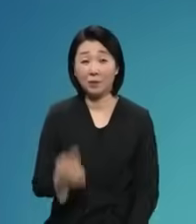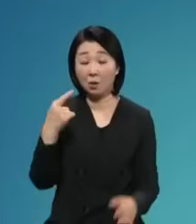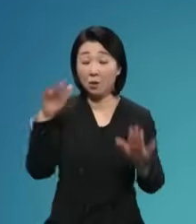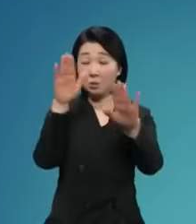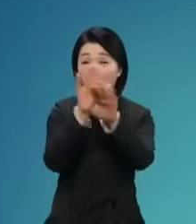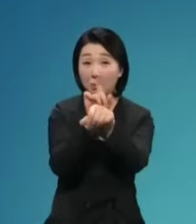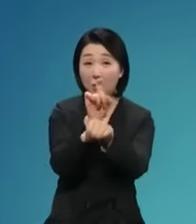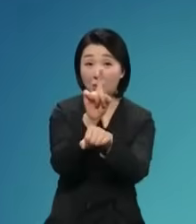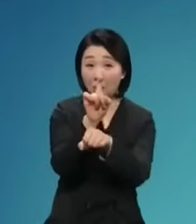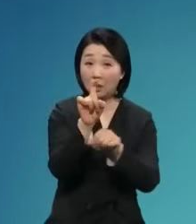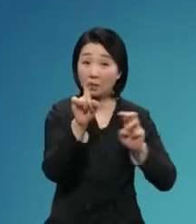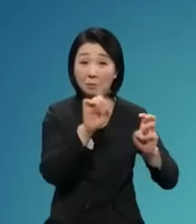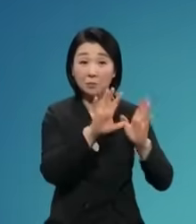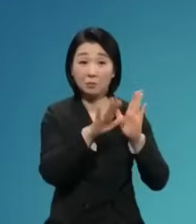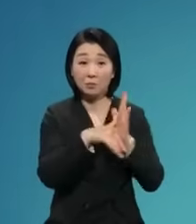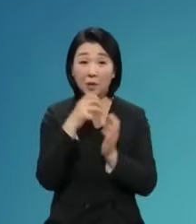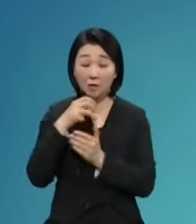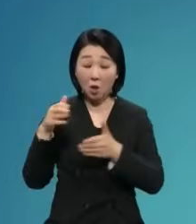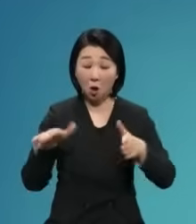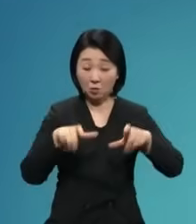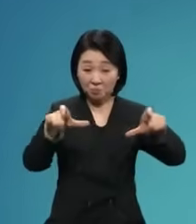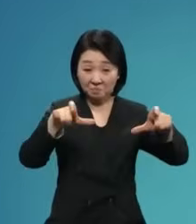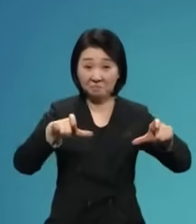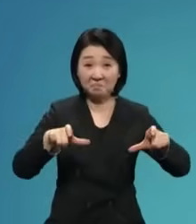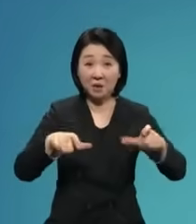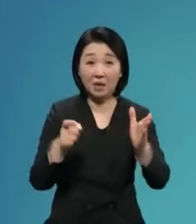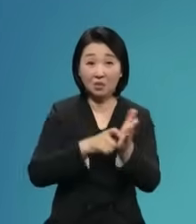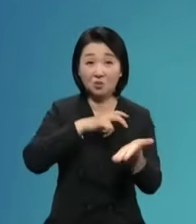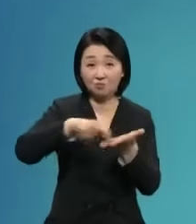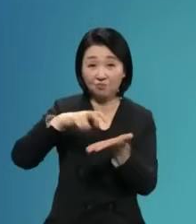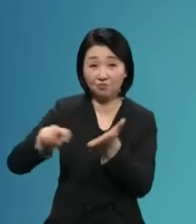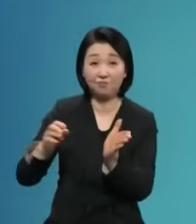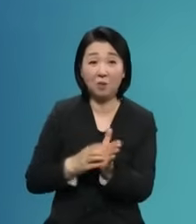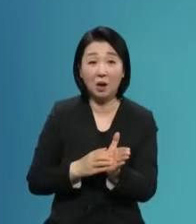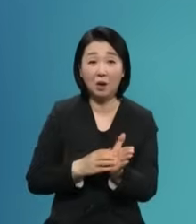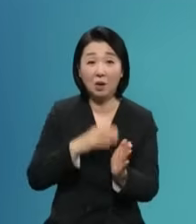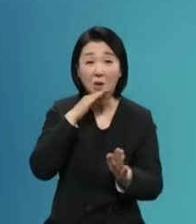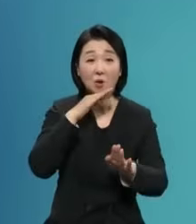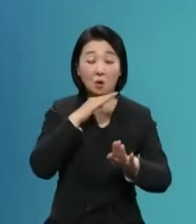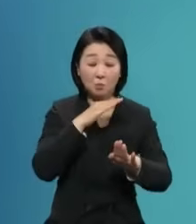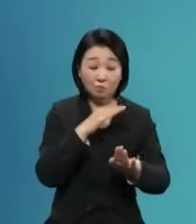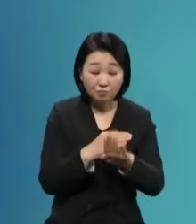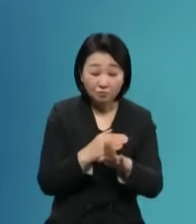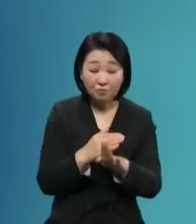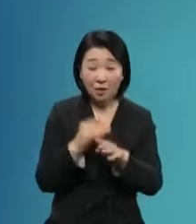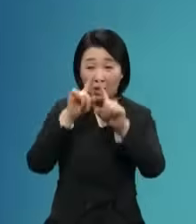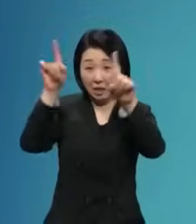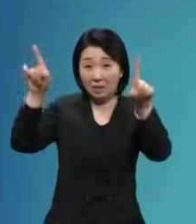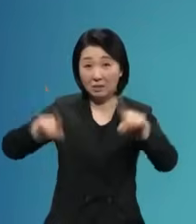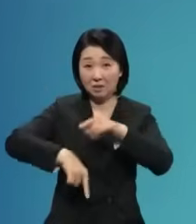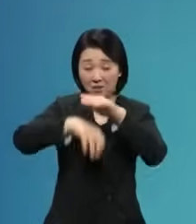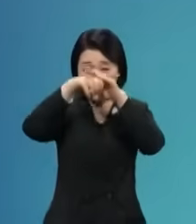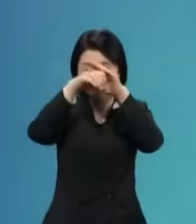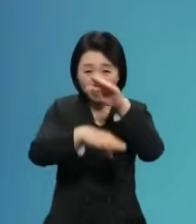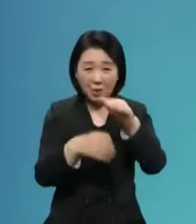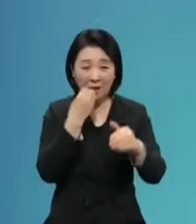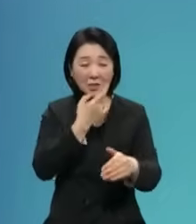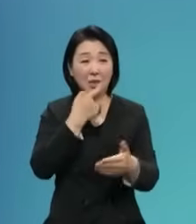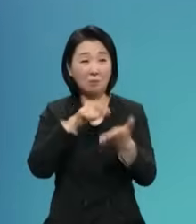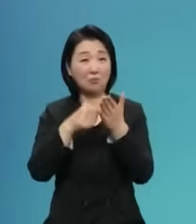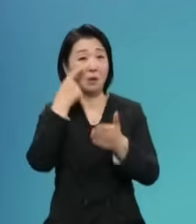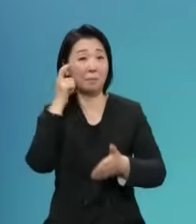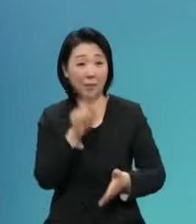어제 저녁 11시 반쯤 경기도 저녁에 긴급 문자가 발송됐습니다 북한 대남전단 추정 미상 물체를